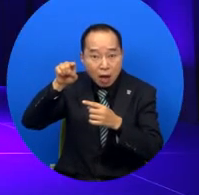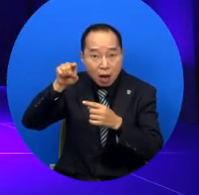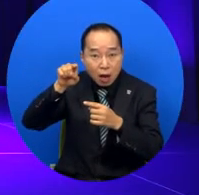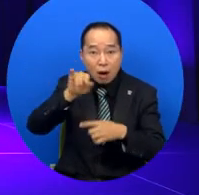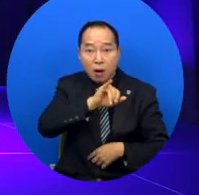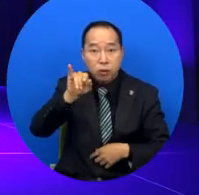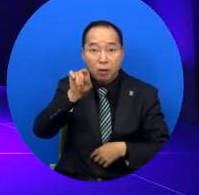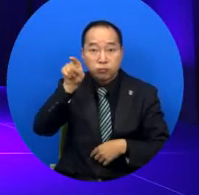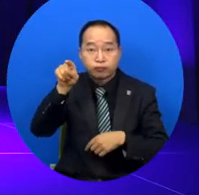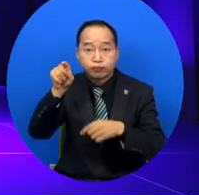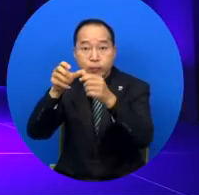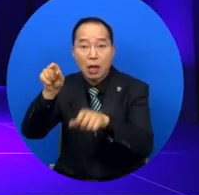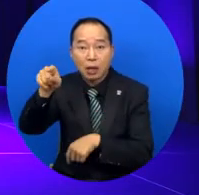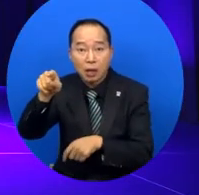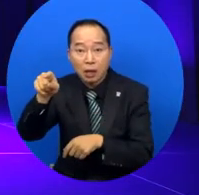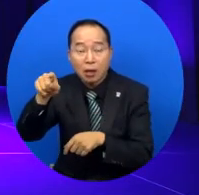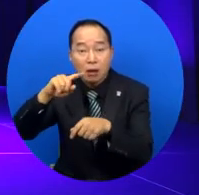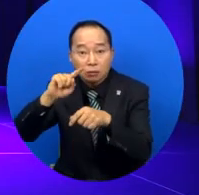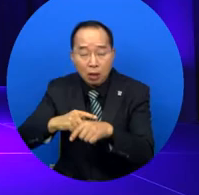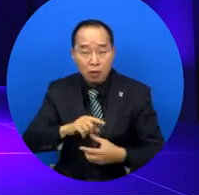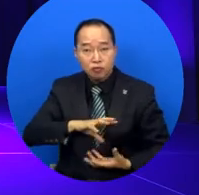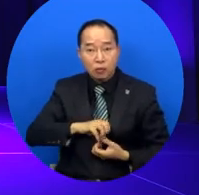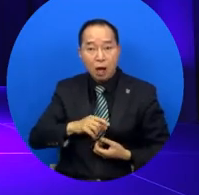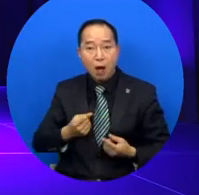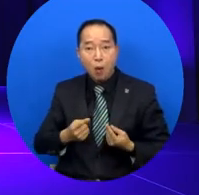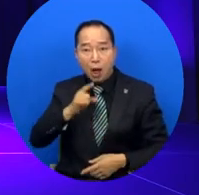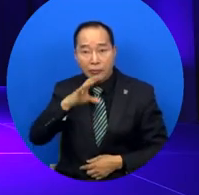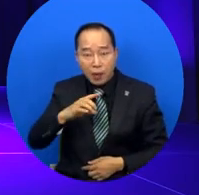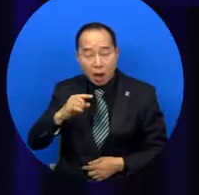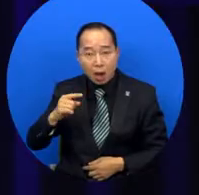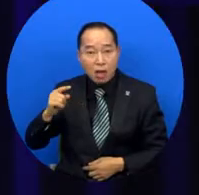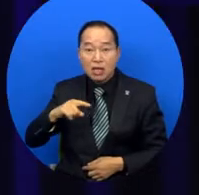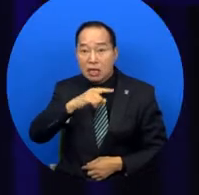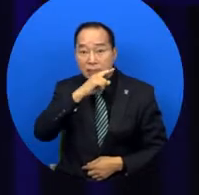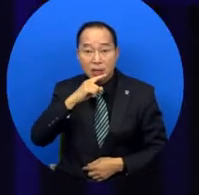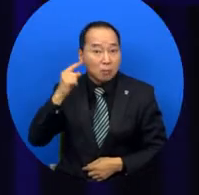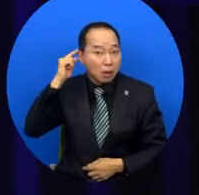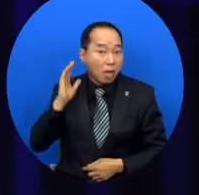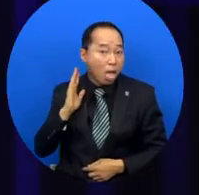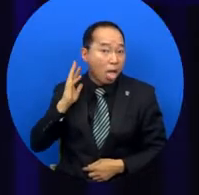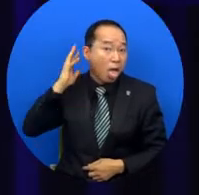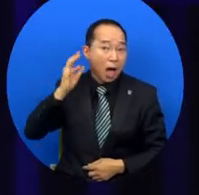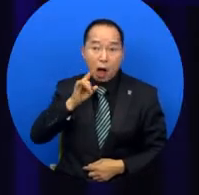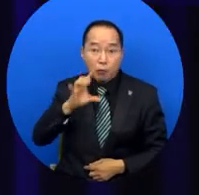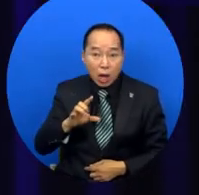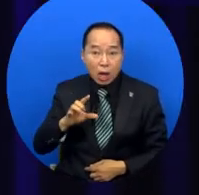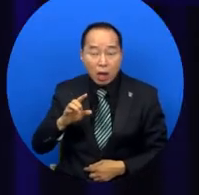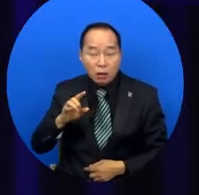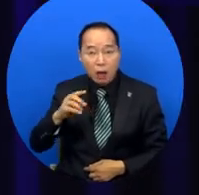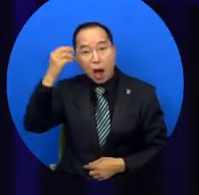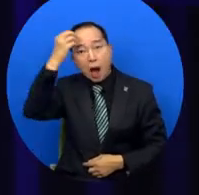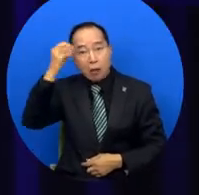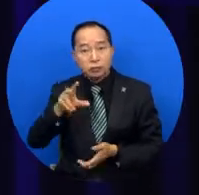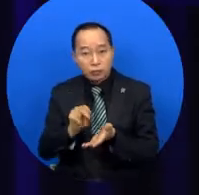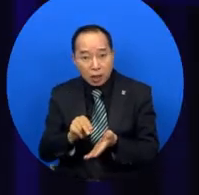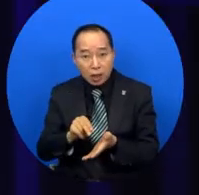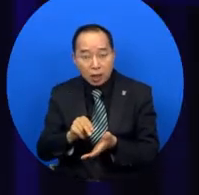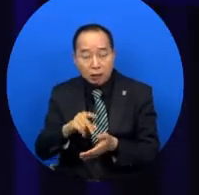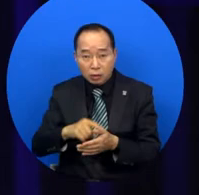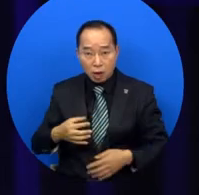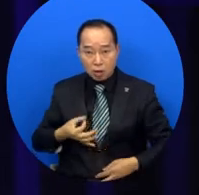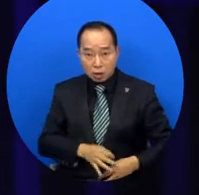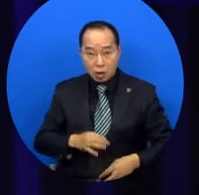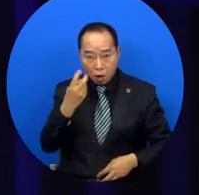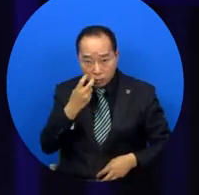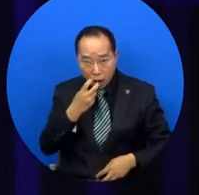혈압이 조절이 안 돼, 맥박이 조절이 안 돼, 위장관이 조절이 안 돼, 혈류가 머리로 잘 안 가, 그러니까 어지러워서 일어나지 못하는